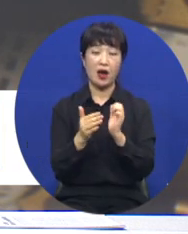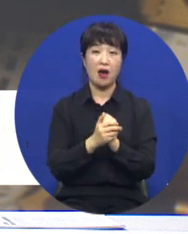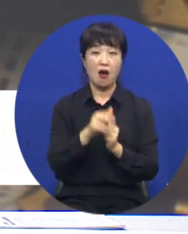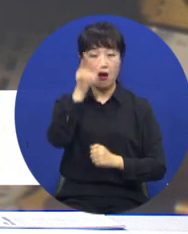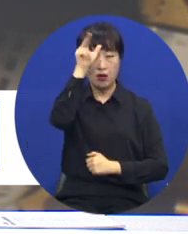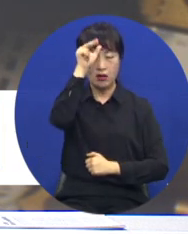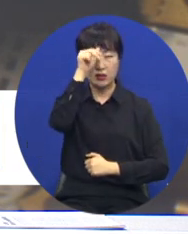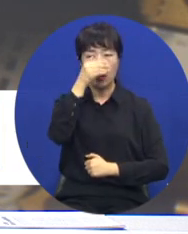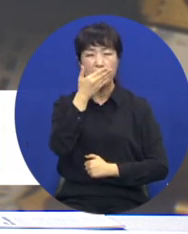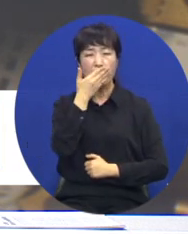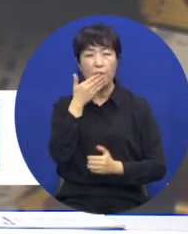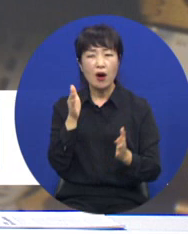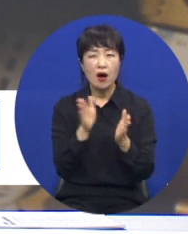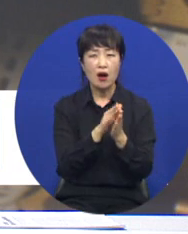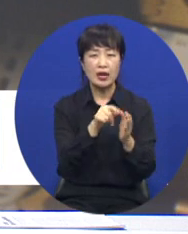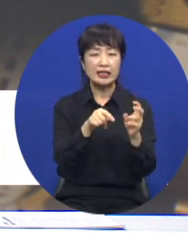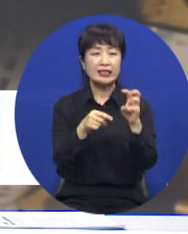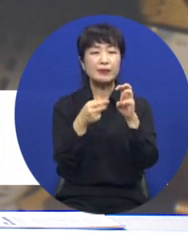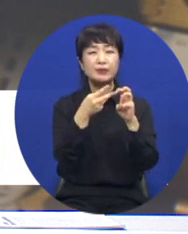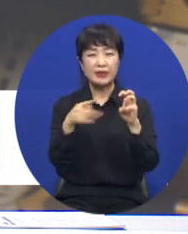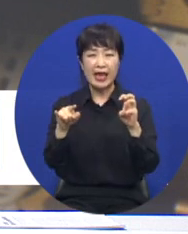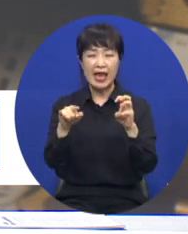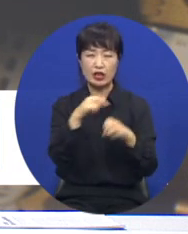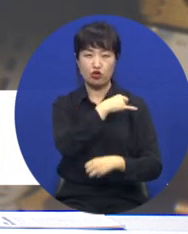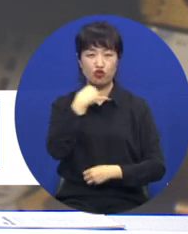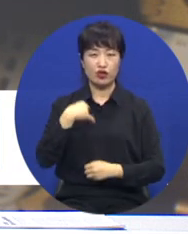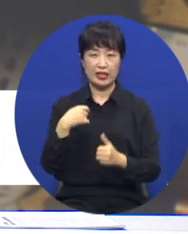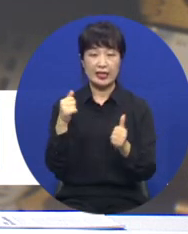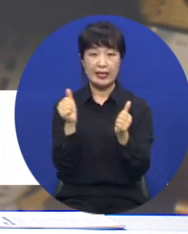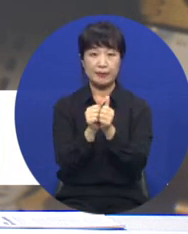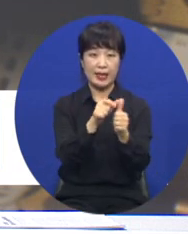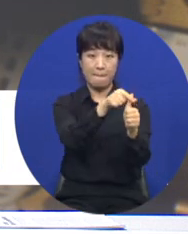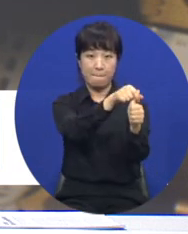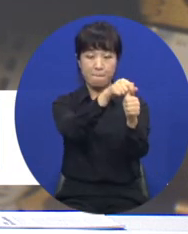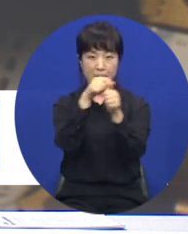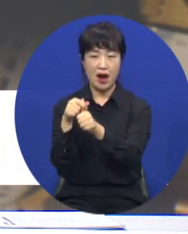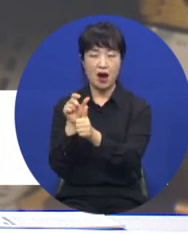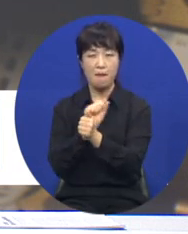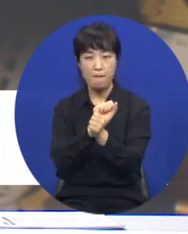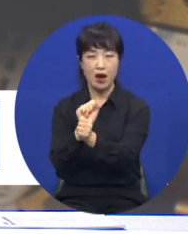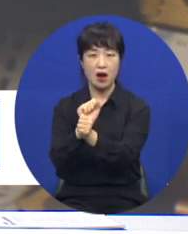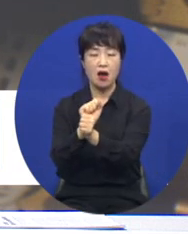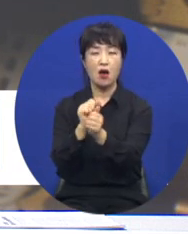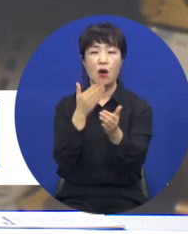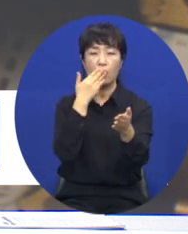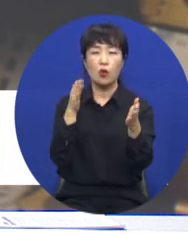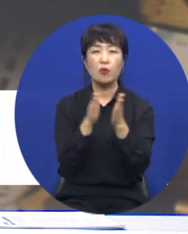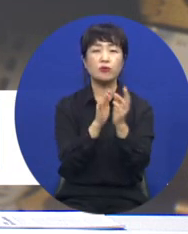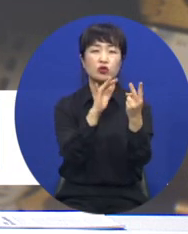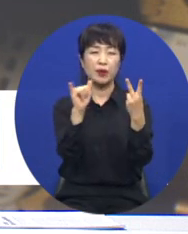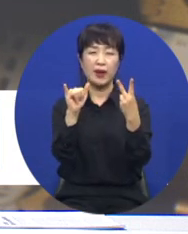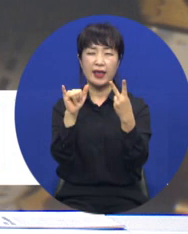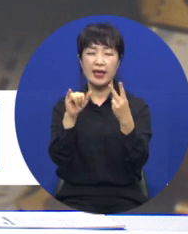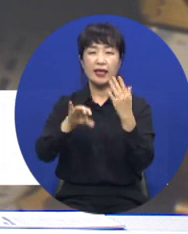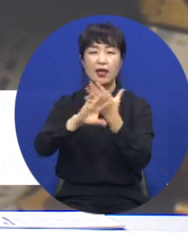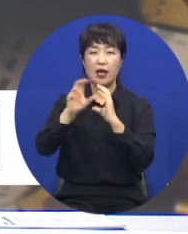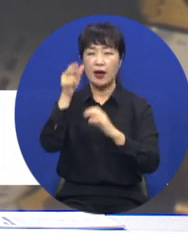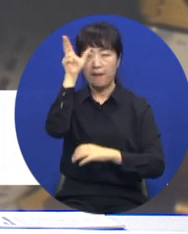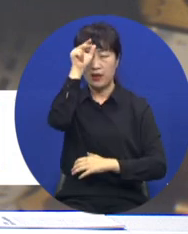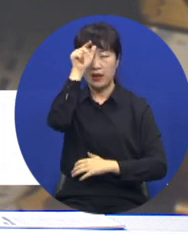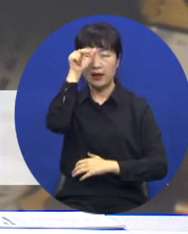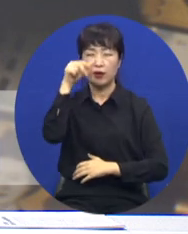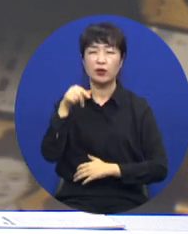경찰은 범행에 가담한 30대 중국인 남자를 검거하고 나머지 공범 2명에 대해서는 인터폴에 적색